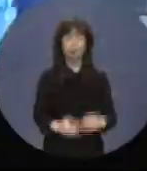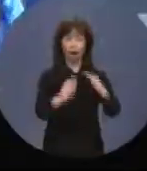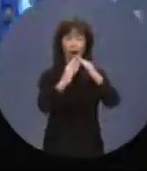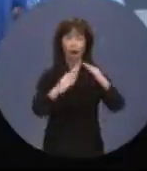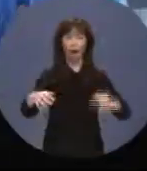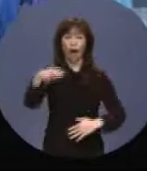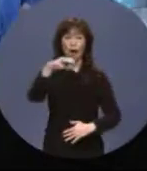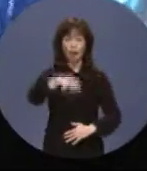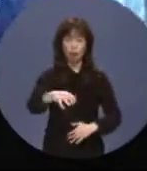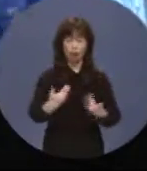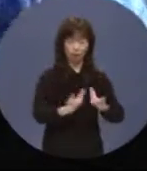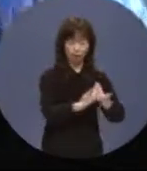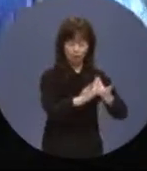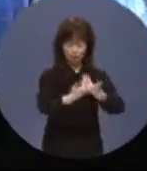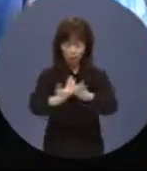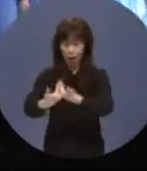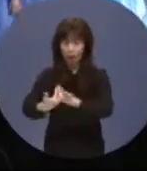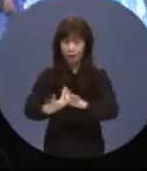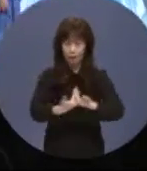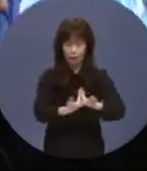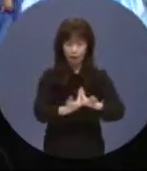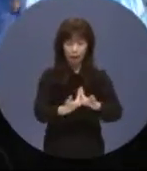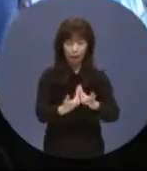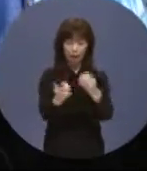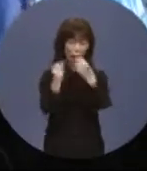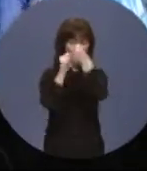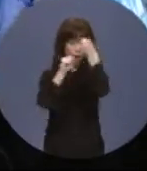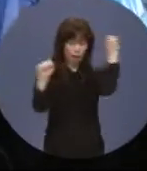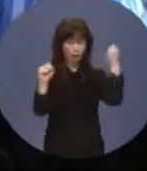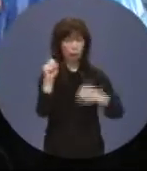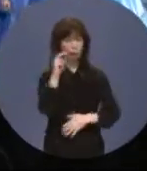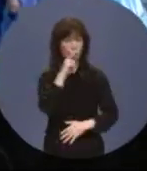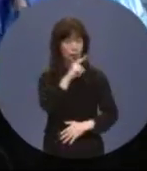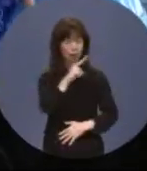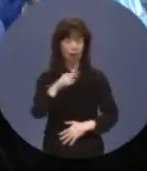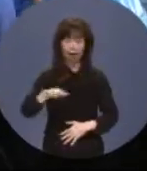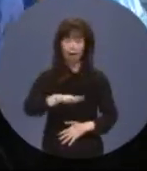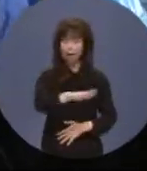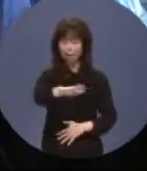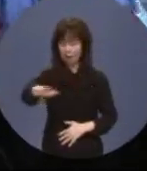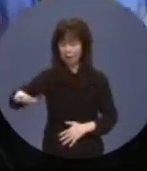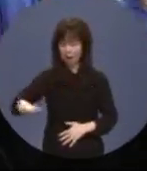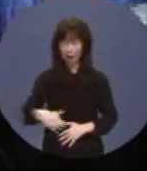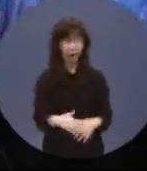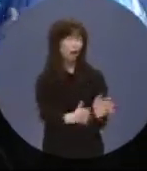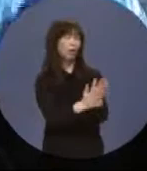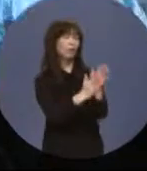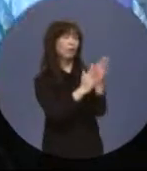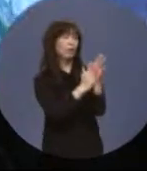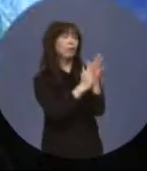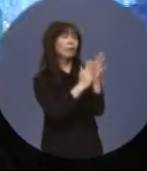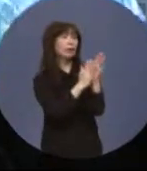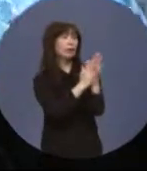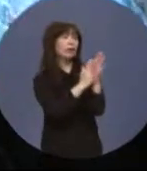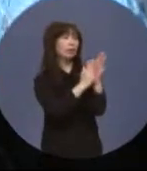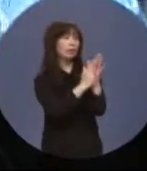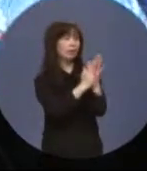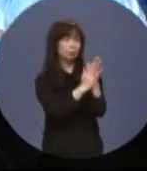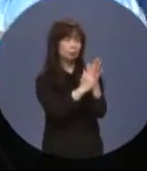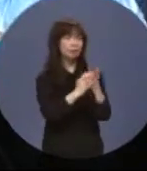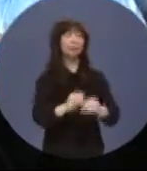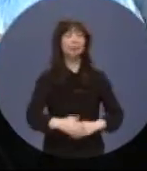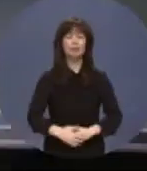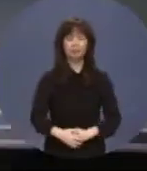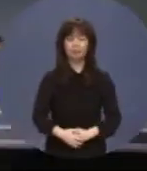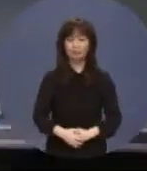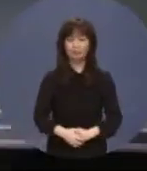会場は立ち見が出るほど大盛況で、出演者の心のこもった演技にあふれんば